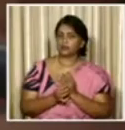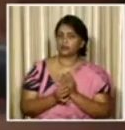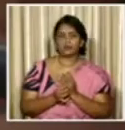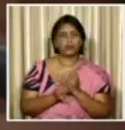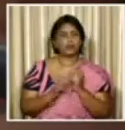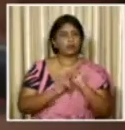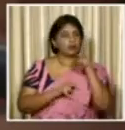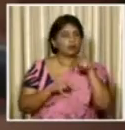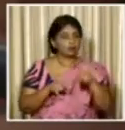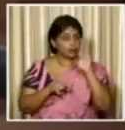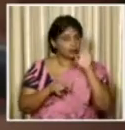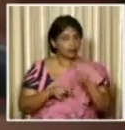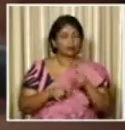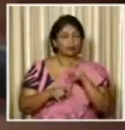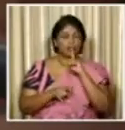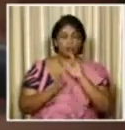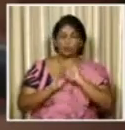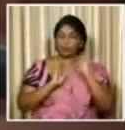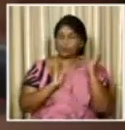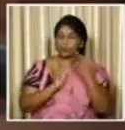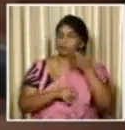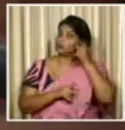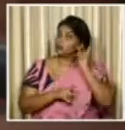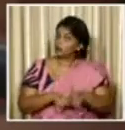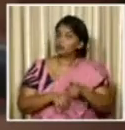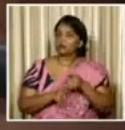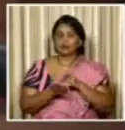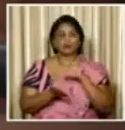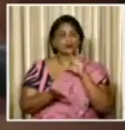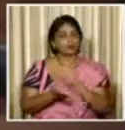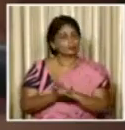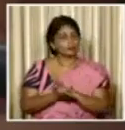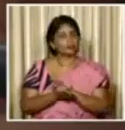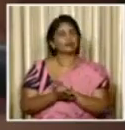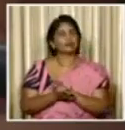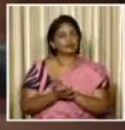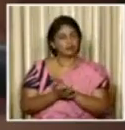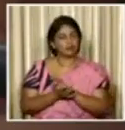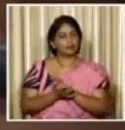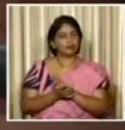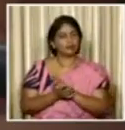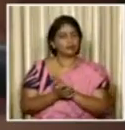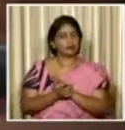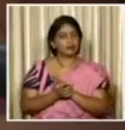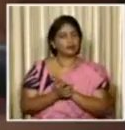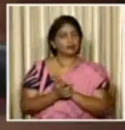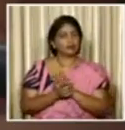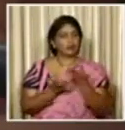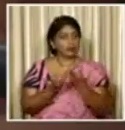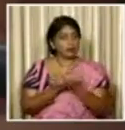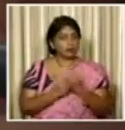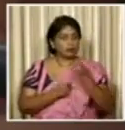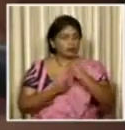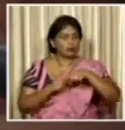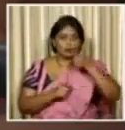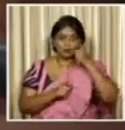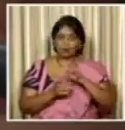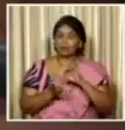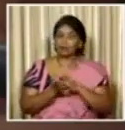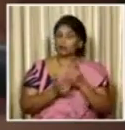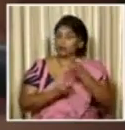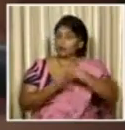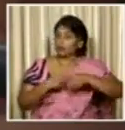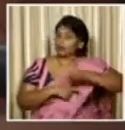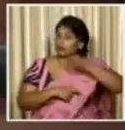සභාව විසින් කරනු ලැබිය යුතු සෑම නිර්දේශයක්ම අනුමත කිරීමක් දයනු ගනු ලබන සෑම තීරණයක්ම